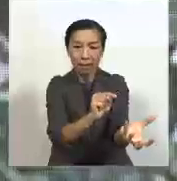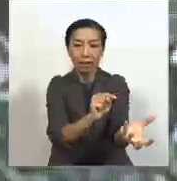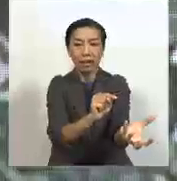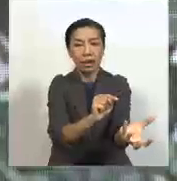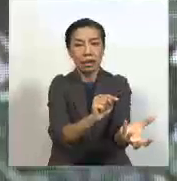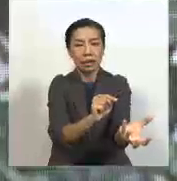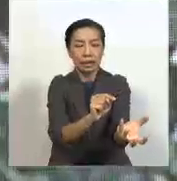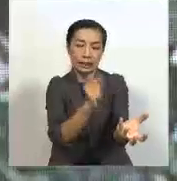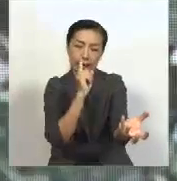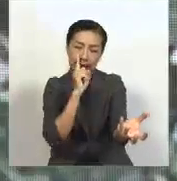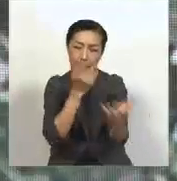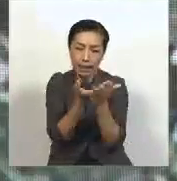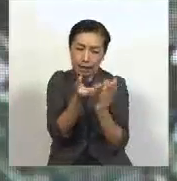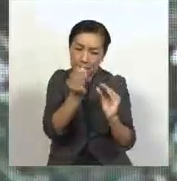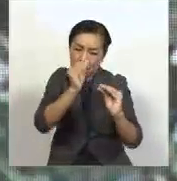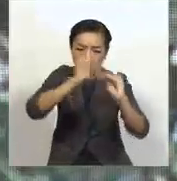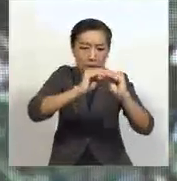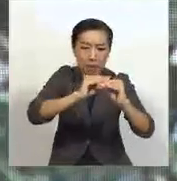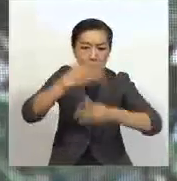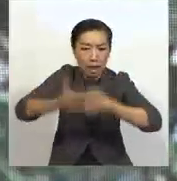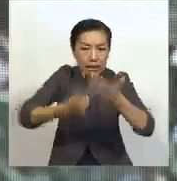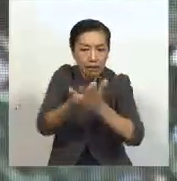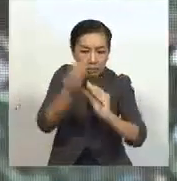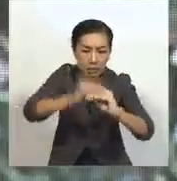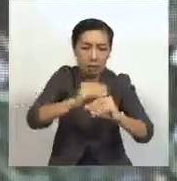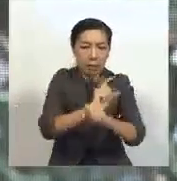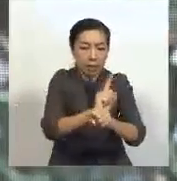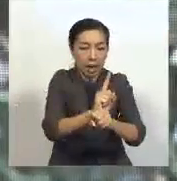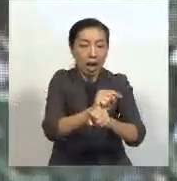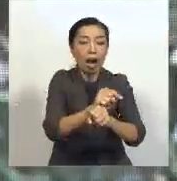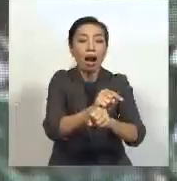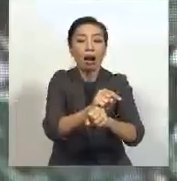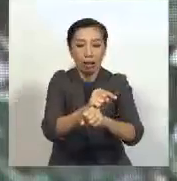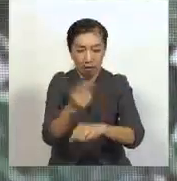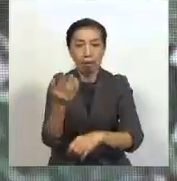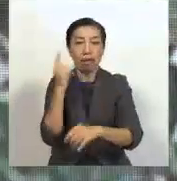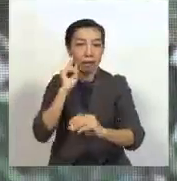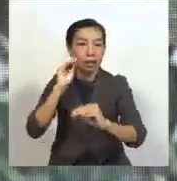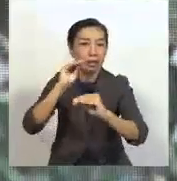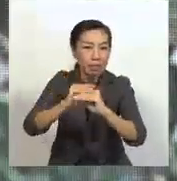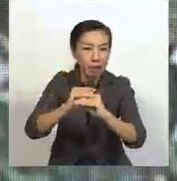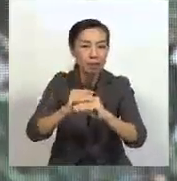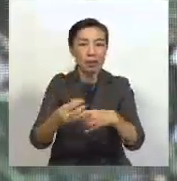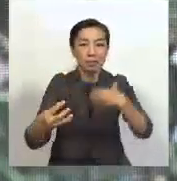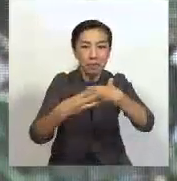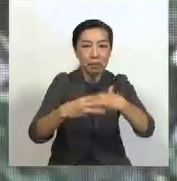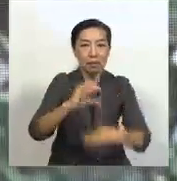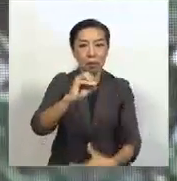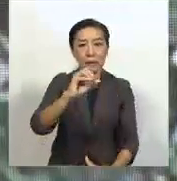จะทำยังไงให้มีรายได้เพิ่มเติมโอท็อปถึงตามมาวิสาหกิจชุมชนถึงตามมา